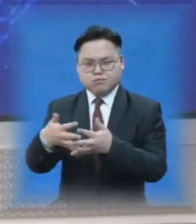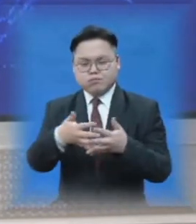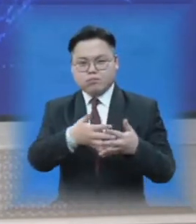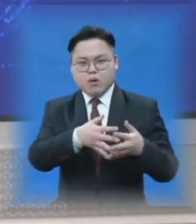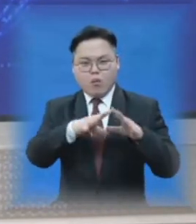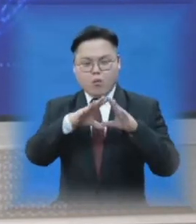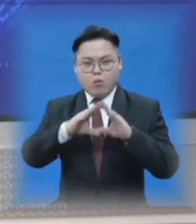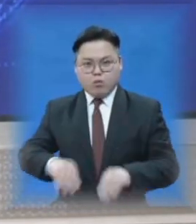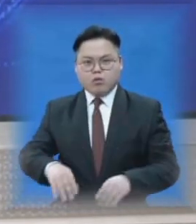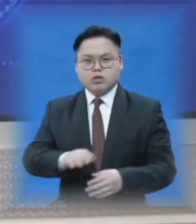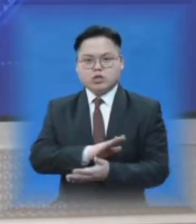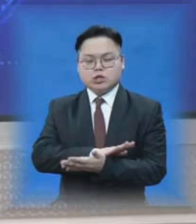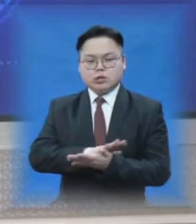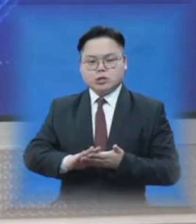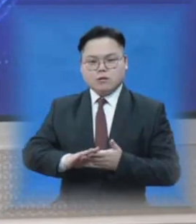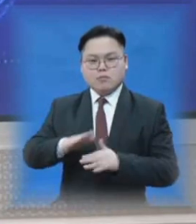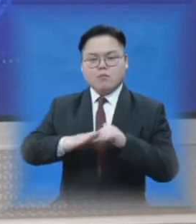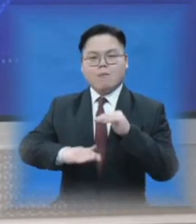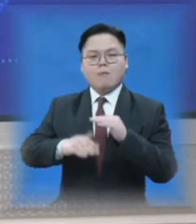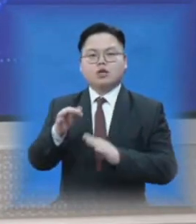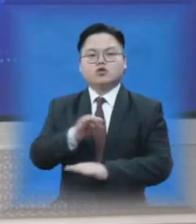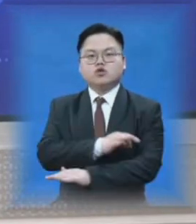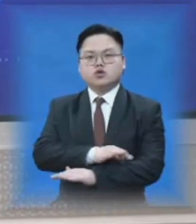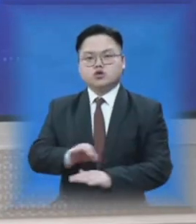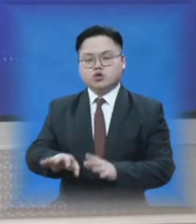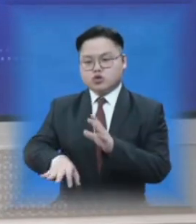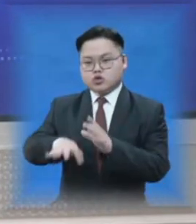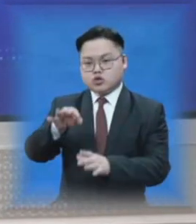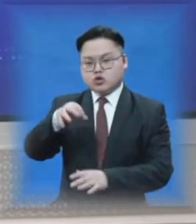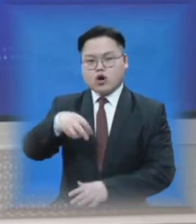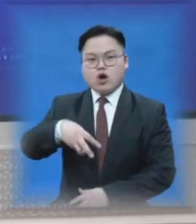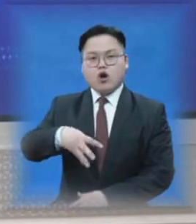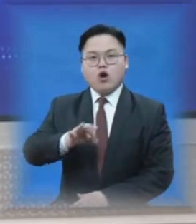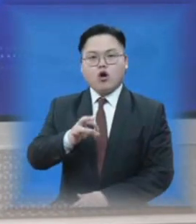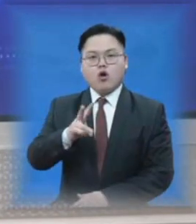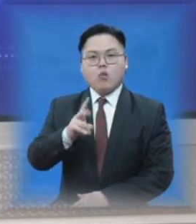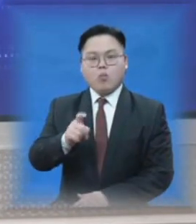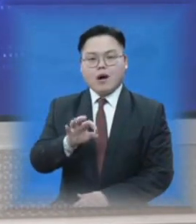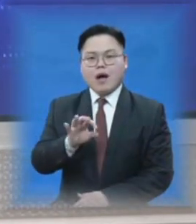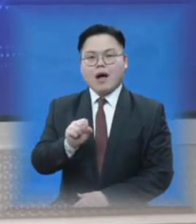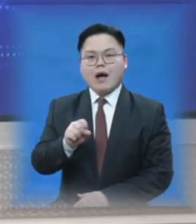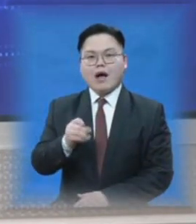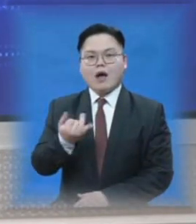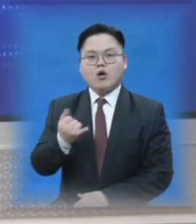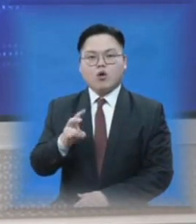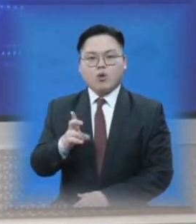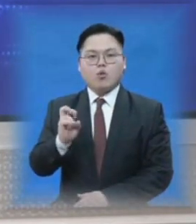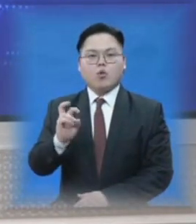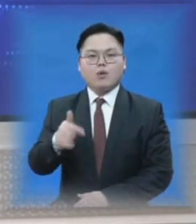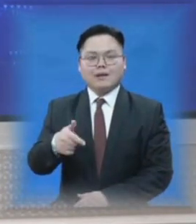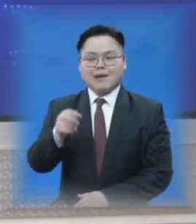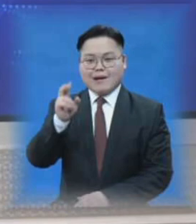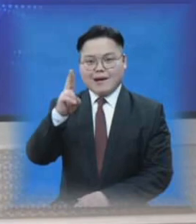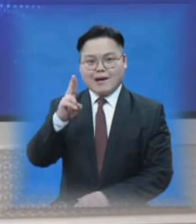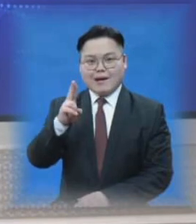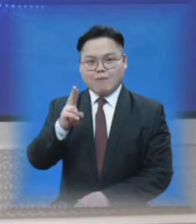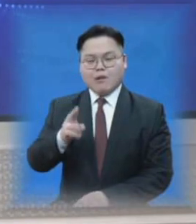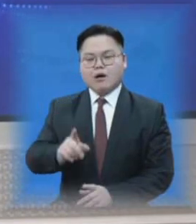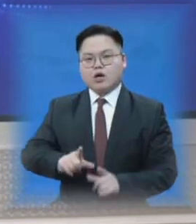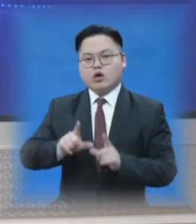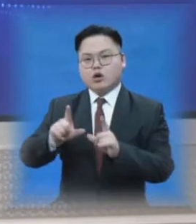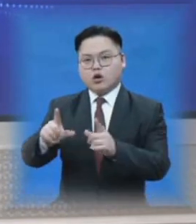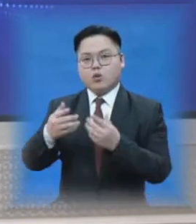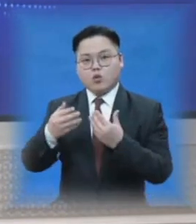буулгаж, шинээр барилгын төсөл хэрэгжүүлж үлдэхээр шалгарсан. Мөнх Ариун Булаг компанид өнөөдөр багламжийг нь гаргалаа. Тус байрны 100 гаруй